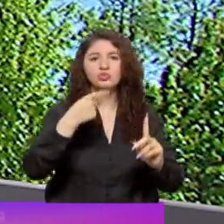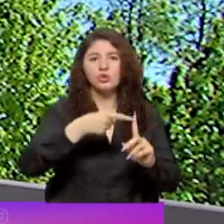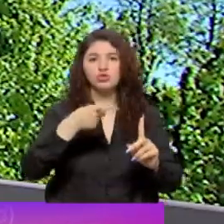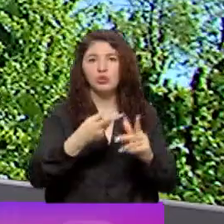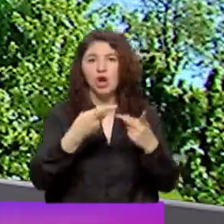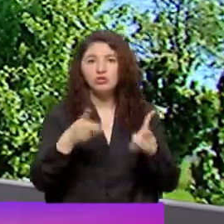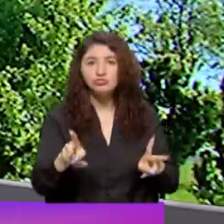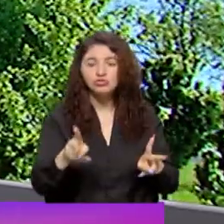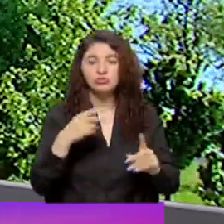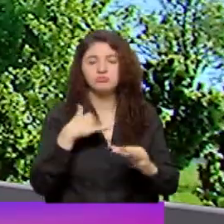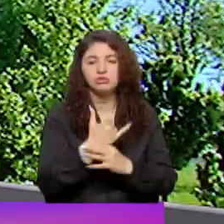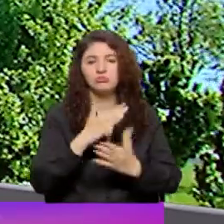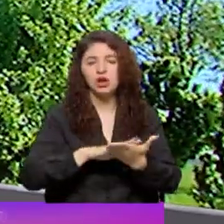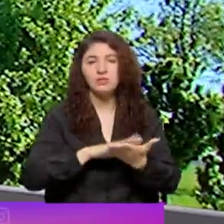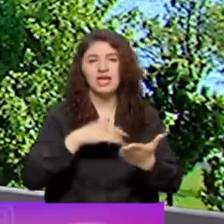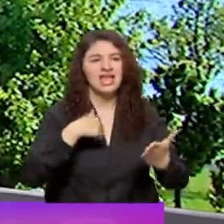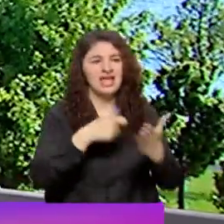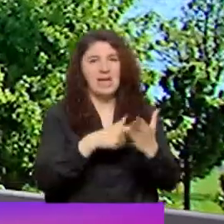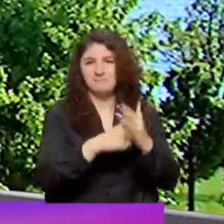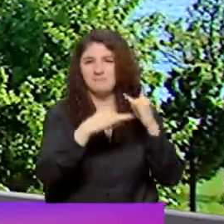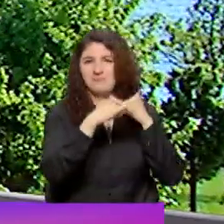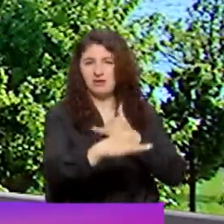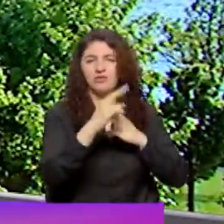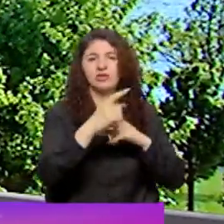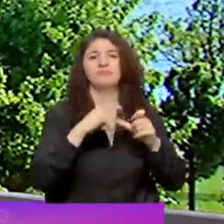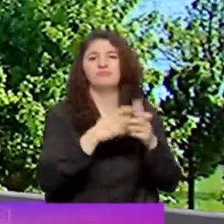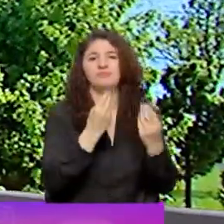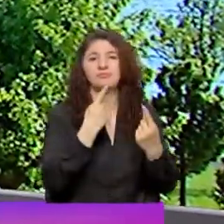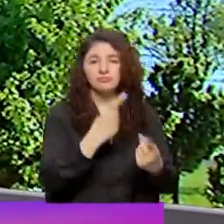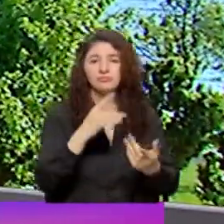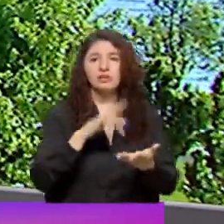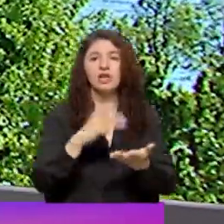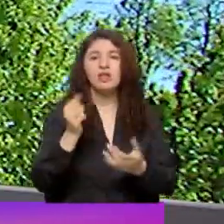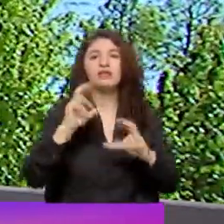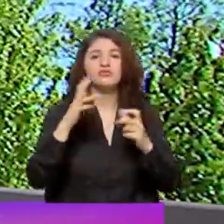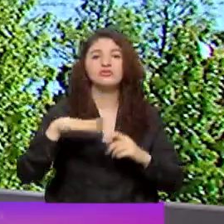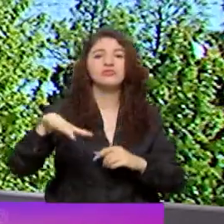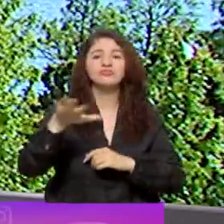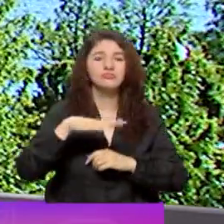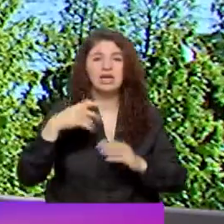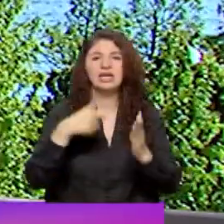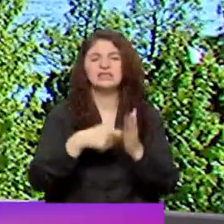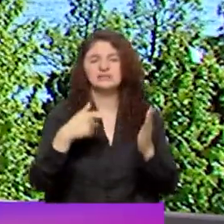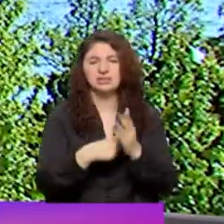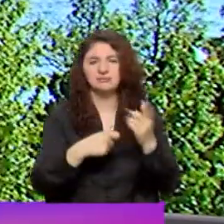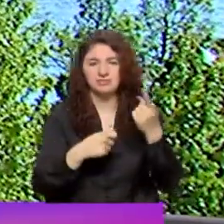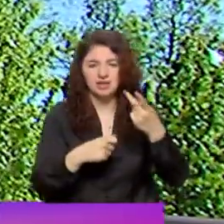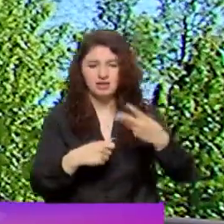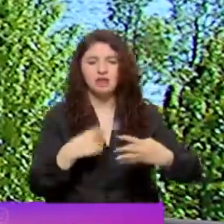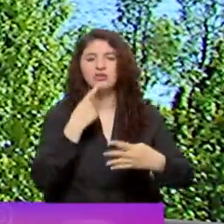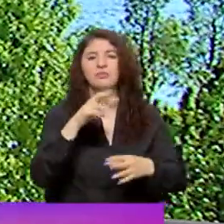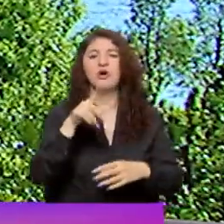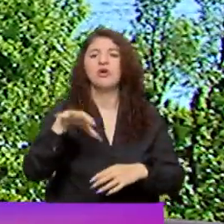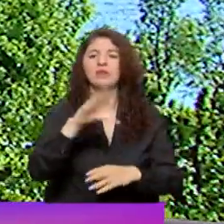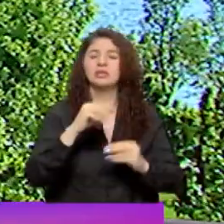açılmış meslektaşım Aa dışıma Geçmiş olsun dedim ceza alan Televizyon kanallarına isim isim de ifade ettiğim gibi